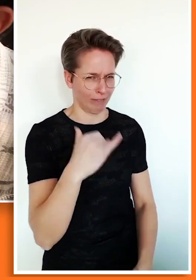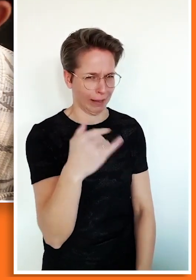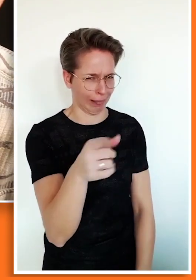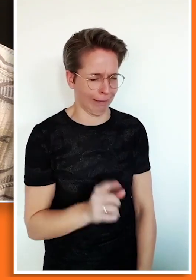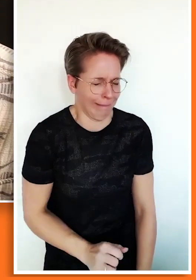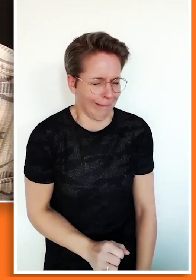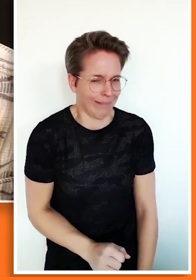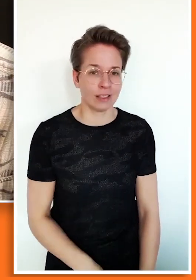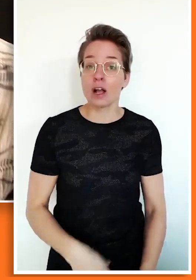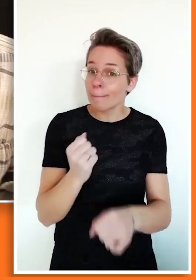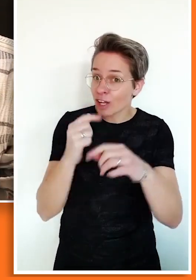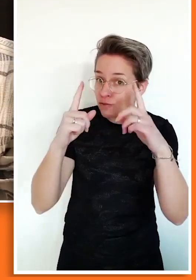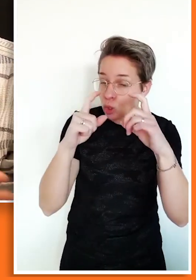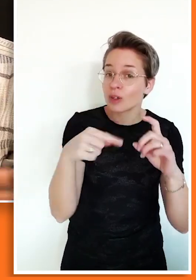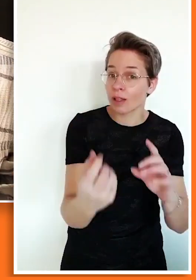een foto van en stuur hem op naar